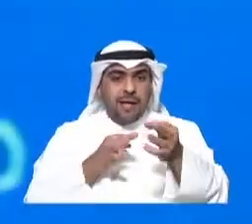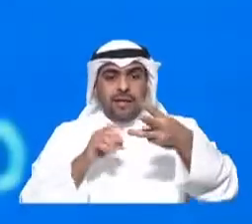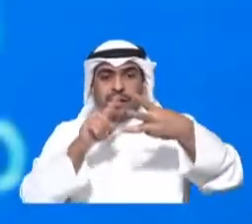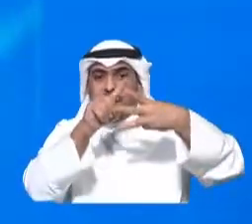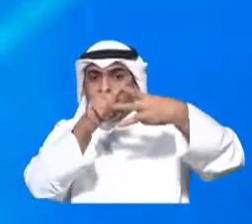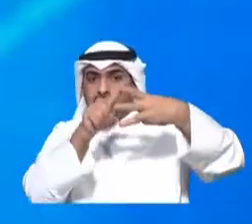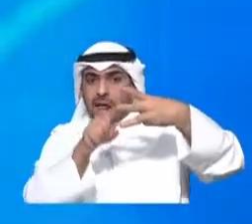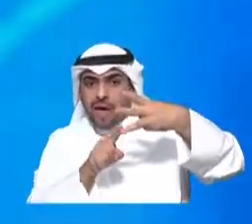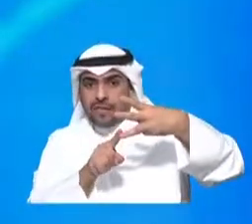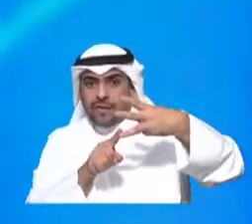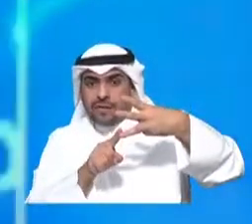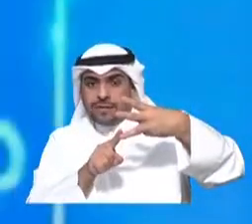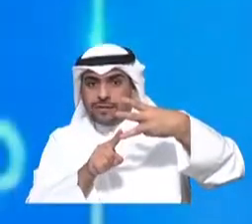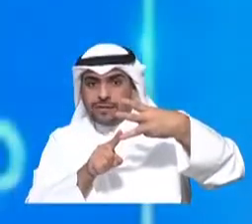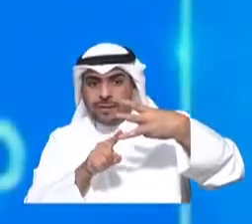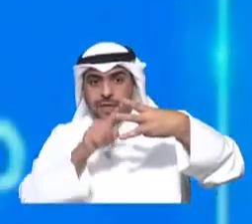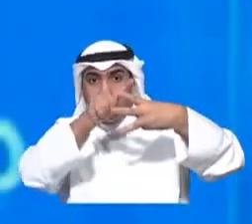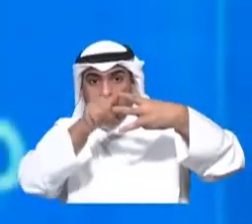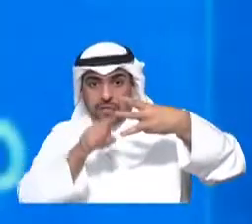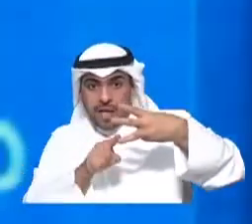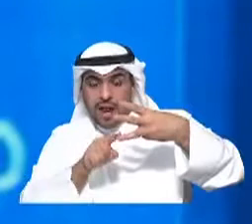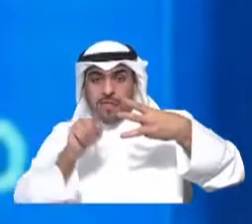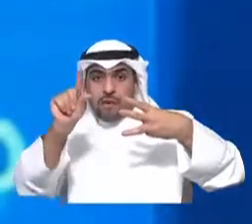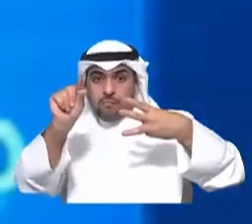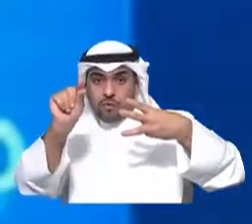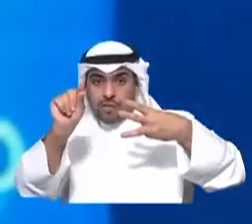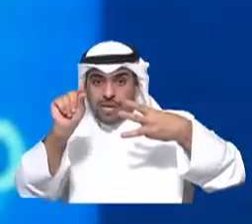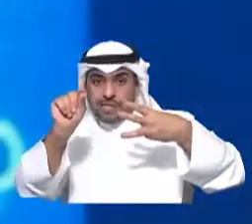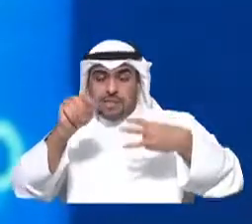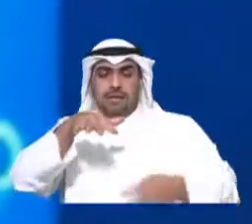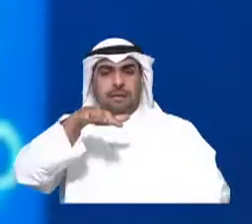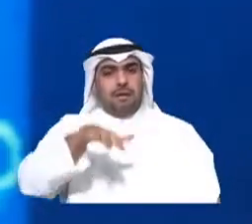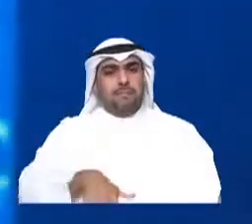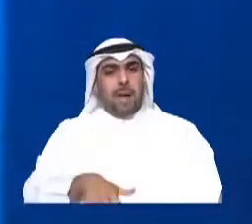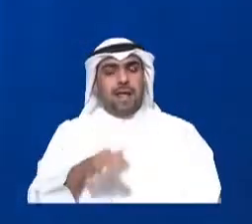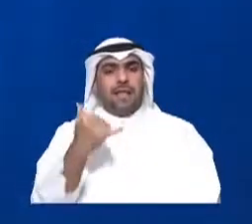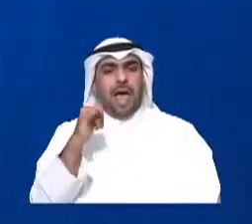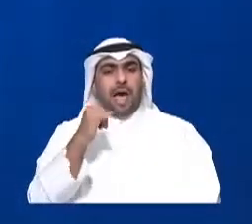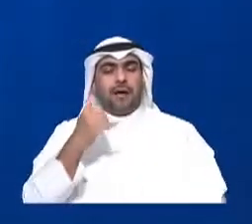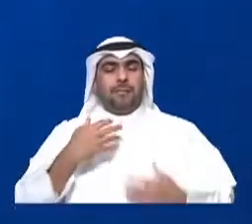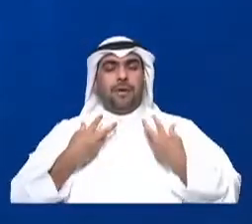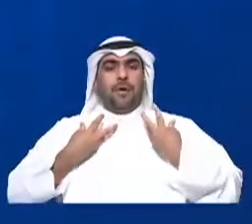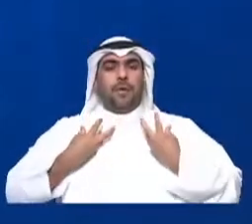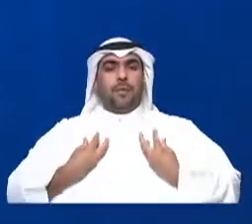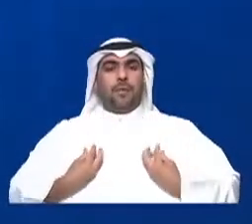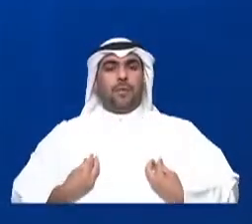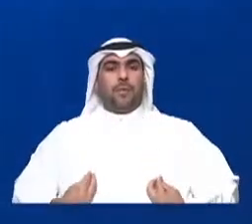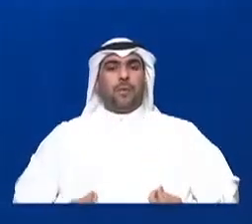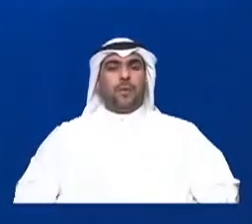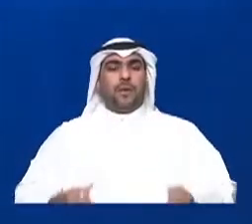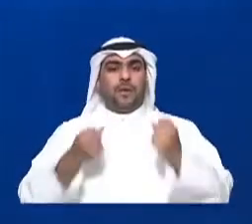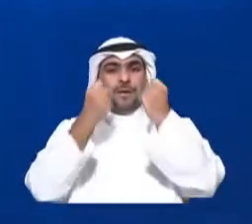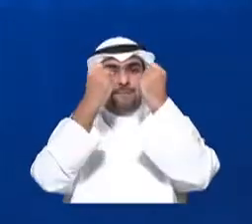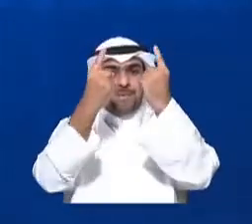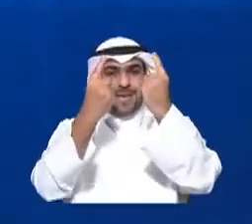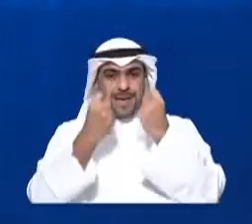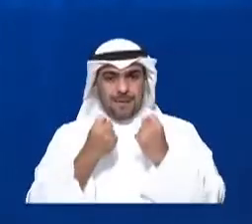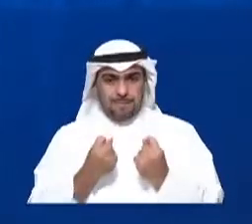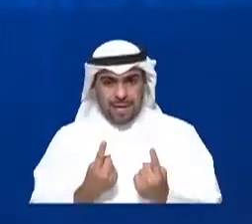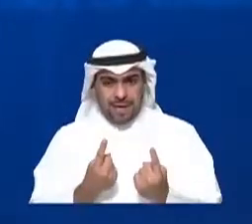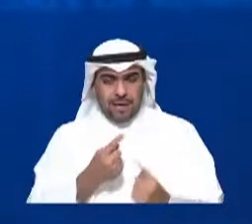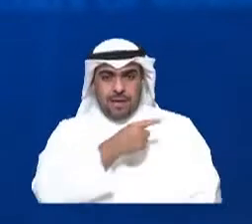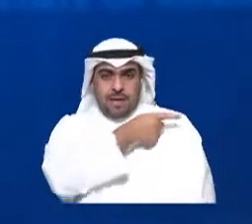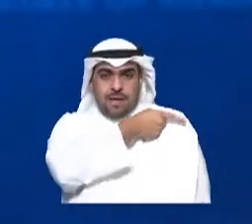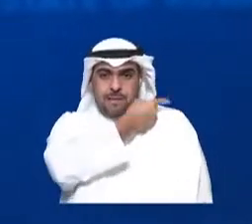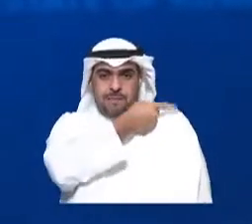ورتبناها، فإذا المنطقة نحو التنمية ونحو الاستقرار. دون أمن لا يمكن نعمل تنمية، دون وجود اقتصاد واستقرار لمنا، دون وجود